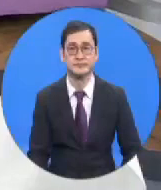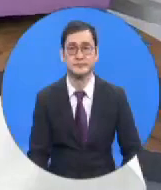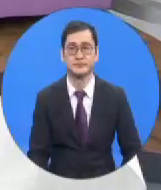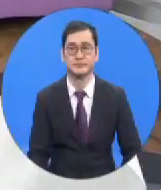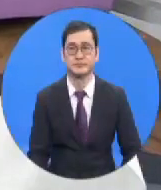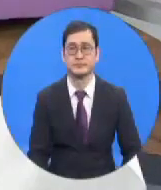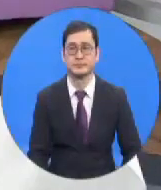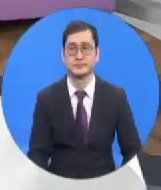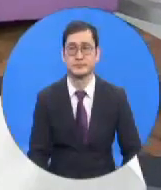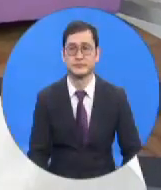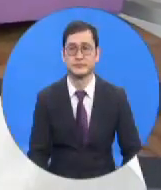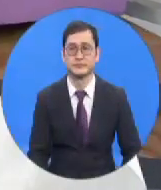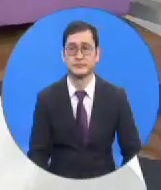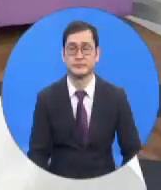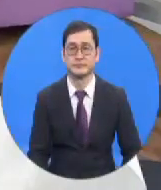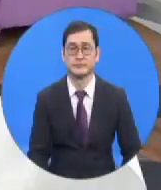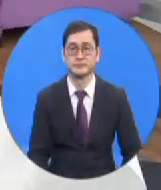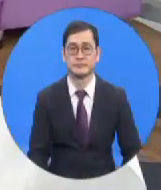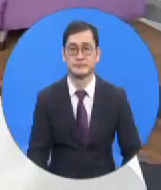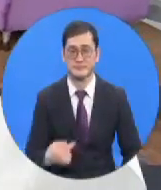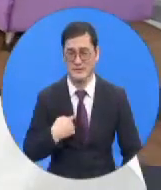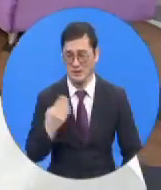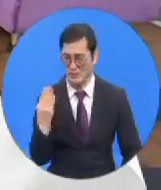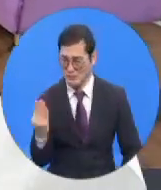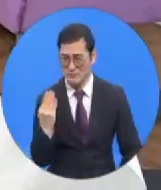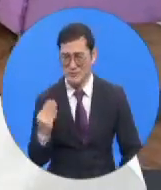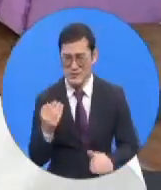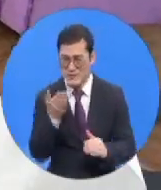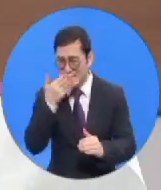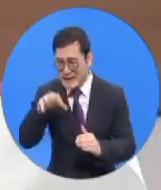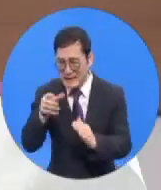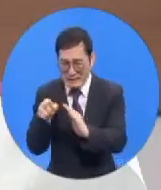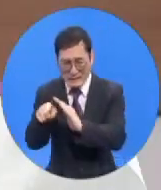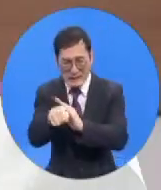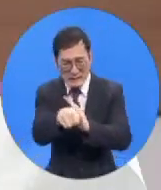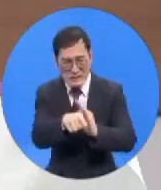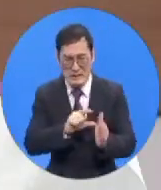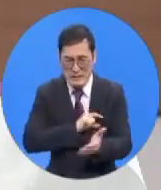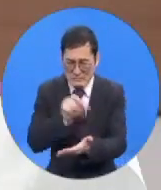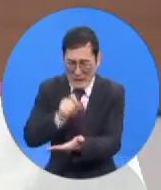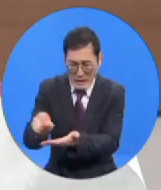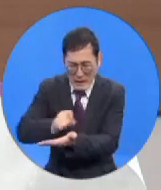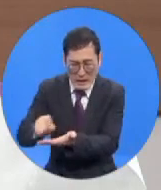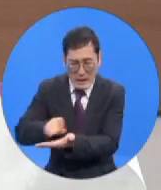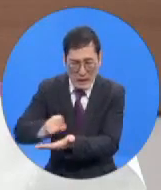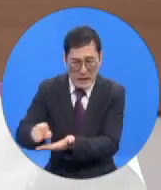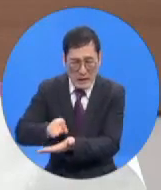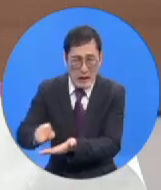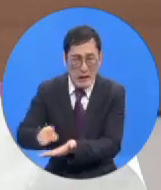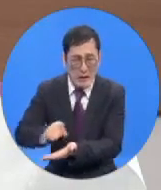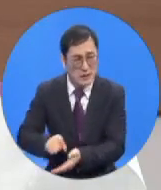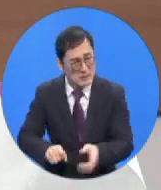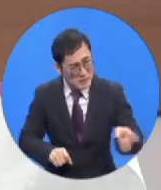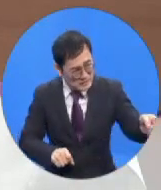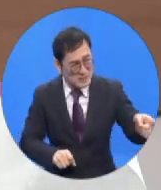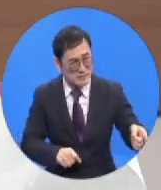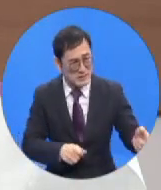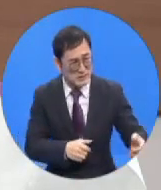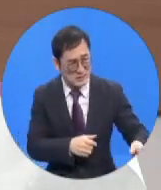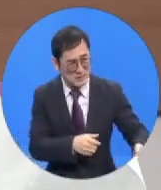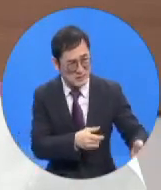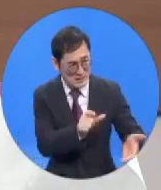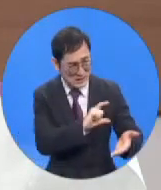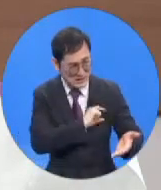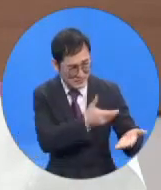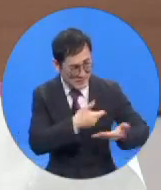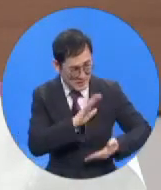막 답답하게 이제 QR코드 다 찍고 다니고 그렇죠. 하지 않습니까? 우리 국민들이 얼마나 자발적으로 합니까? 예. 저런 분들 뭐 화가 나죠. 근데